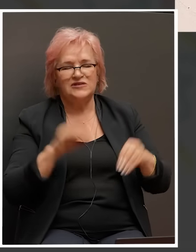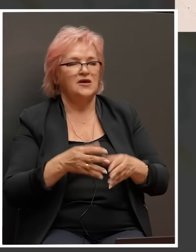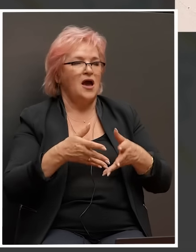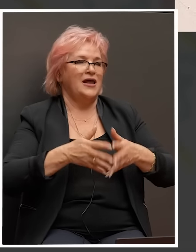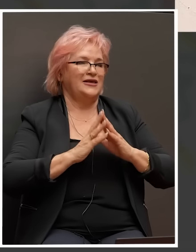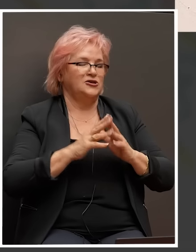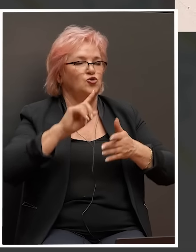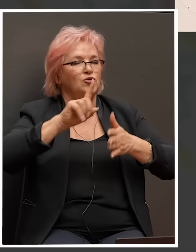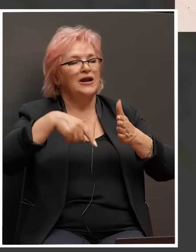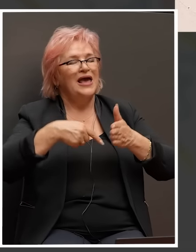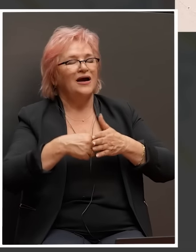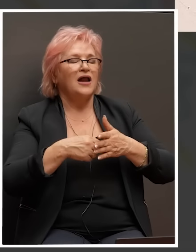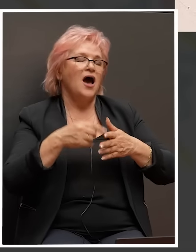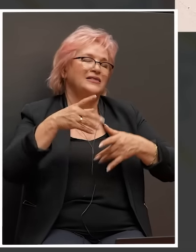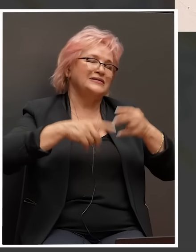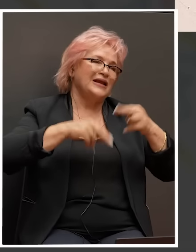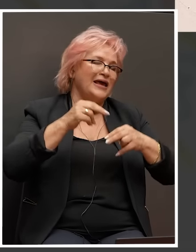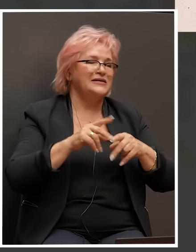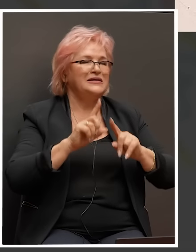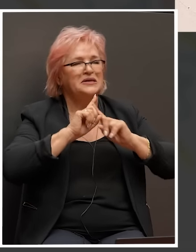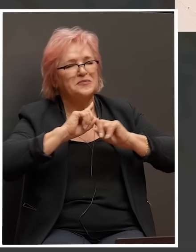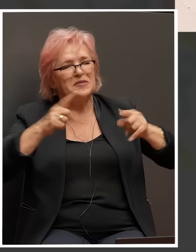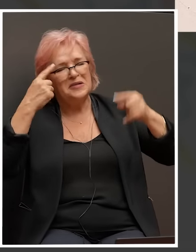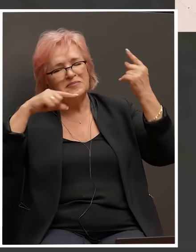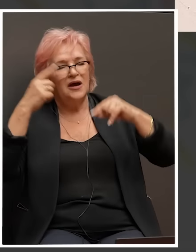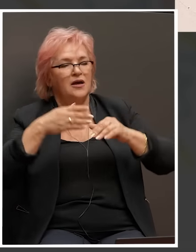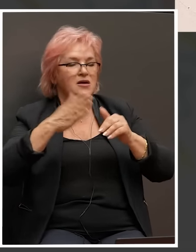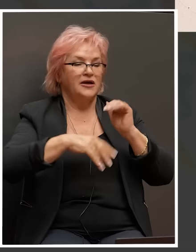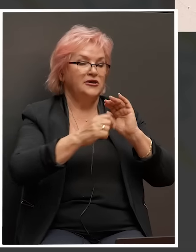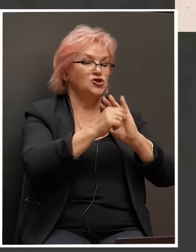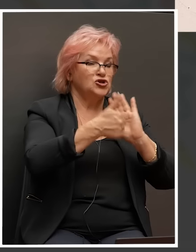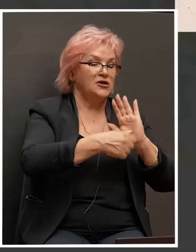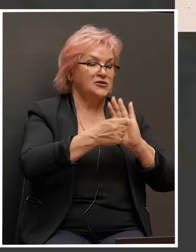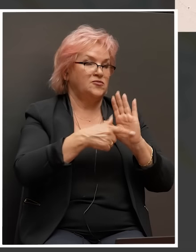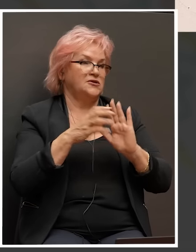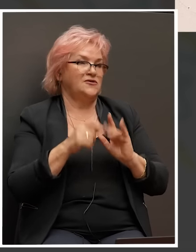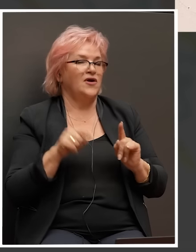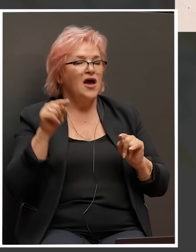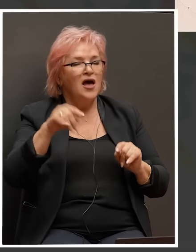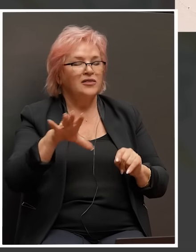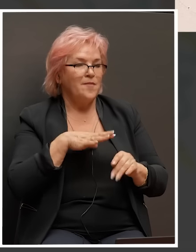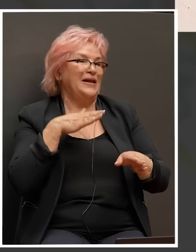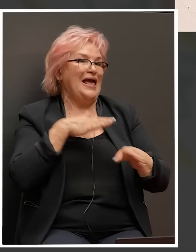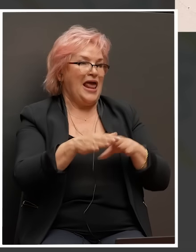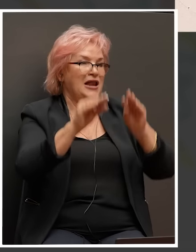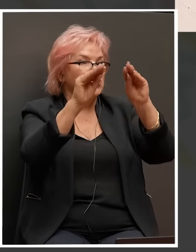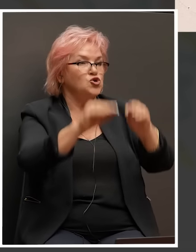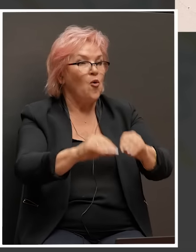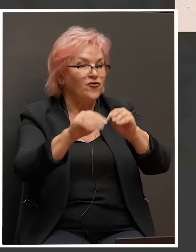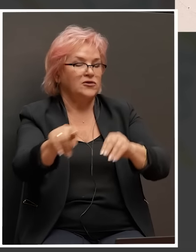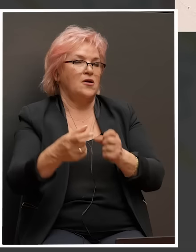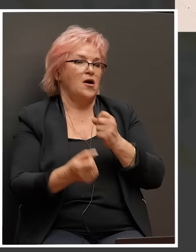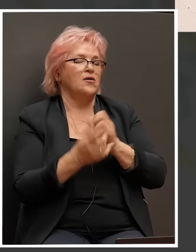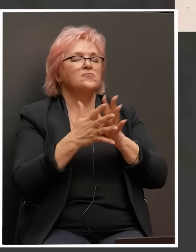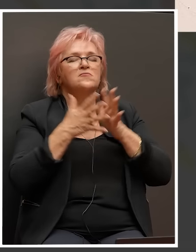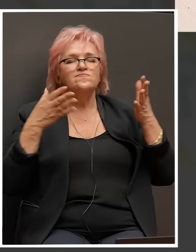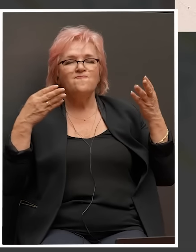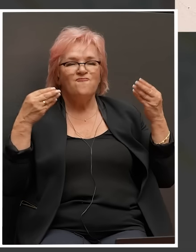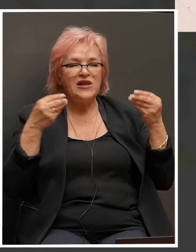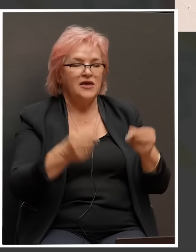архитектурные градостроительные фокусы конца 16-17 века. Они там были реализованы, и они оказали